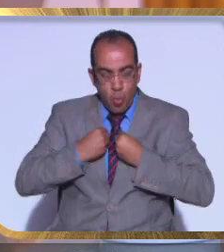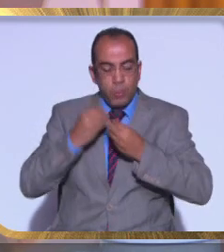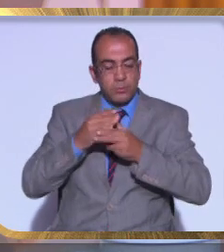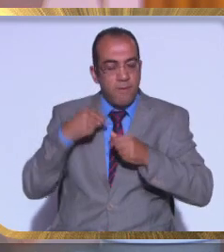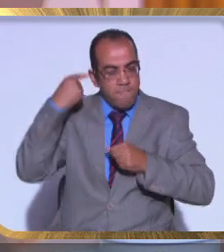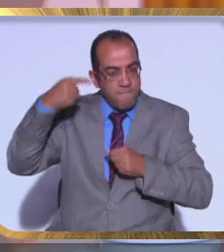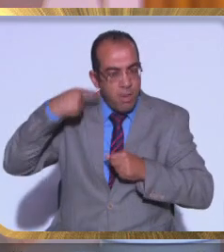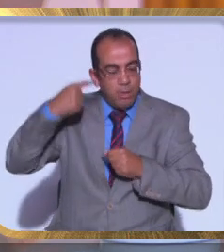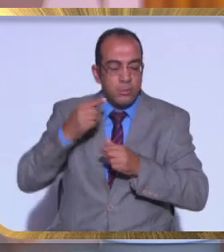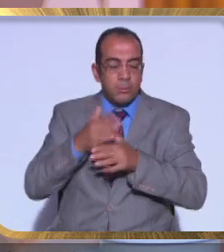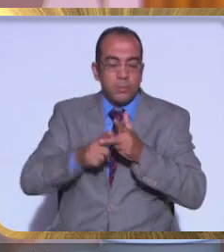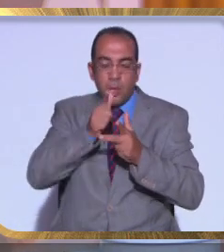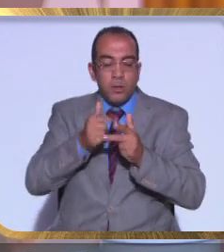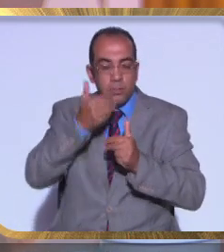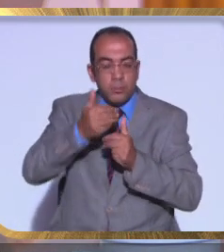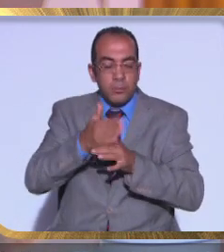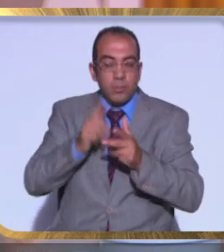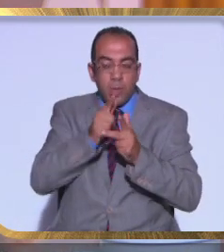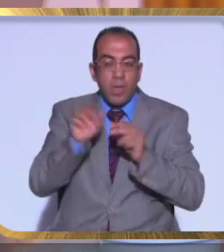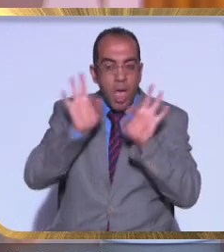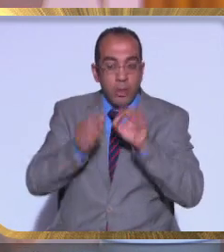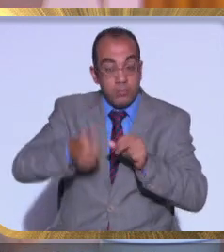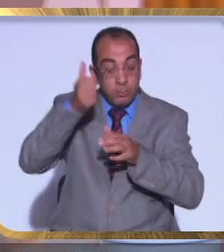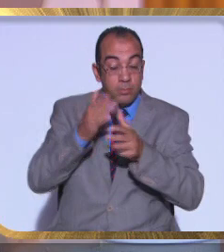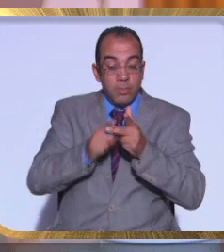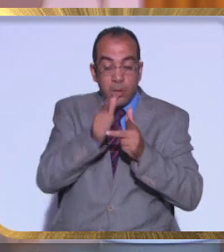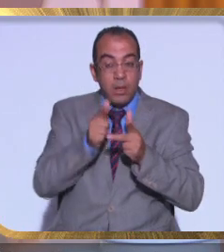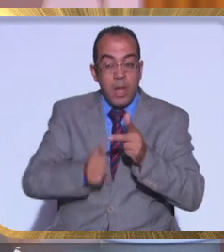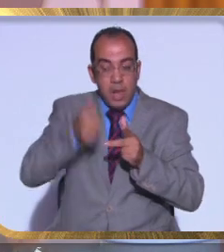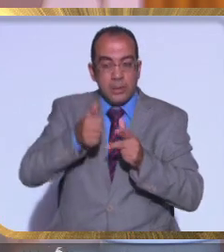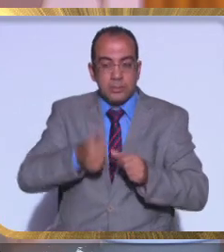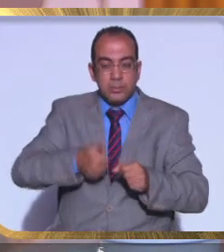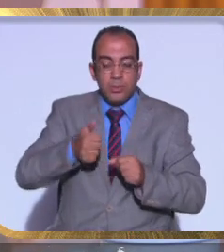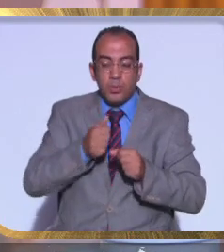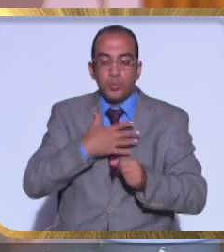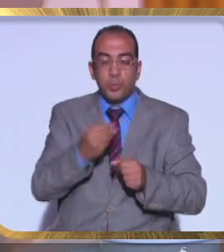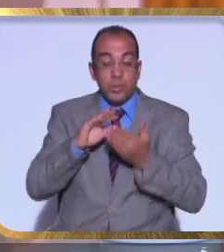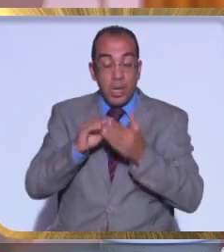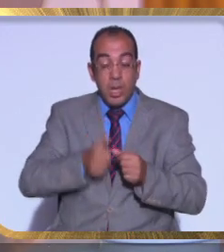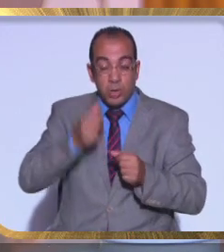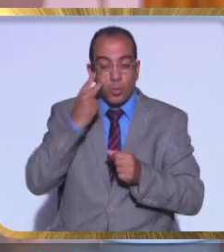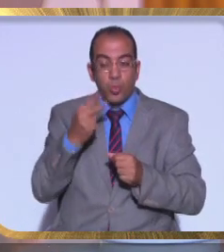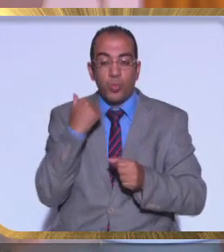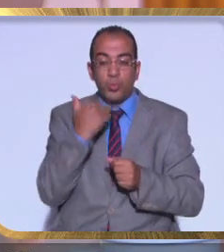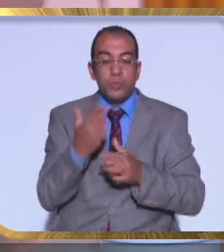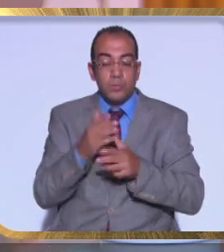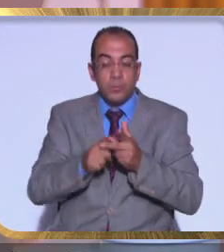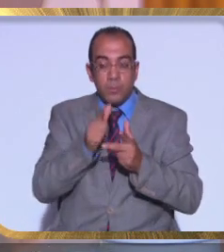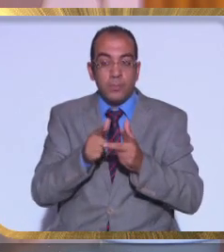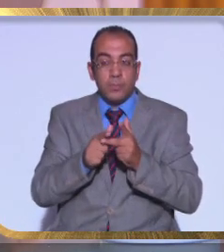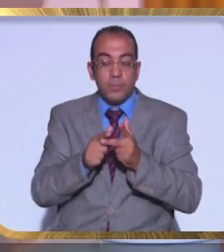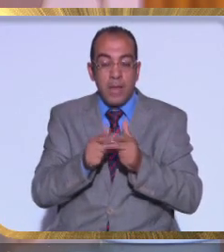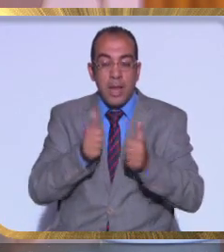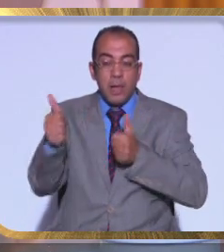تروي وروية حتى يستطيع أنه يختار الشيء المناسب، وعسى أن تحبوا شيئا وهو شر لكم، فإحنا عايزين أن